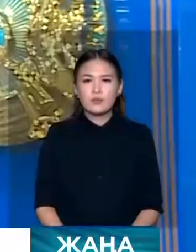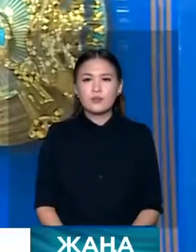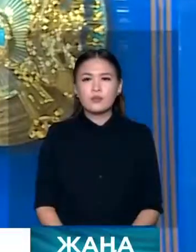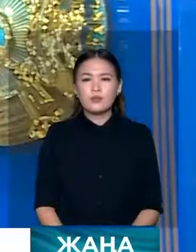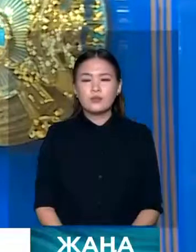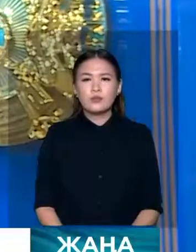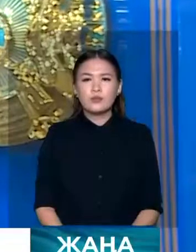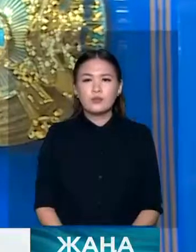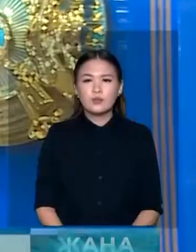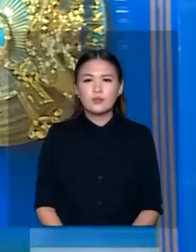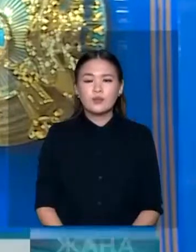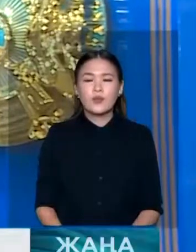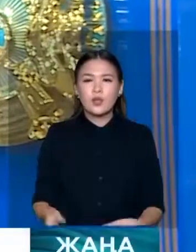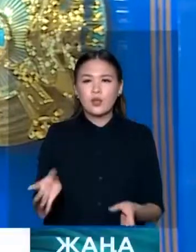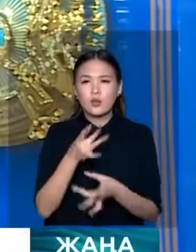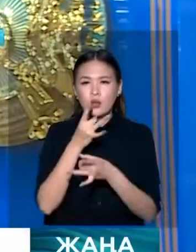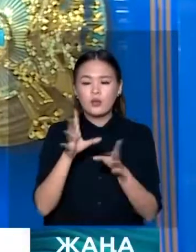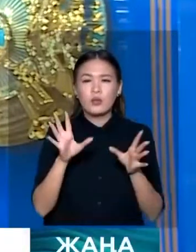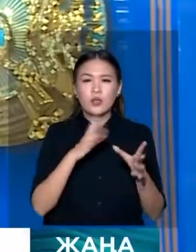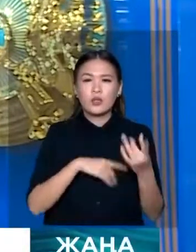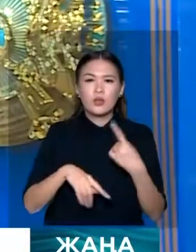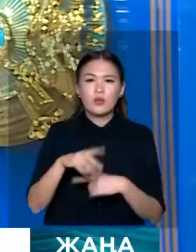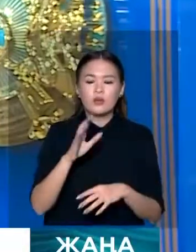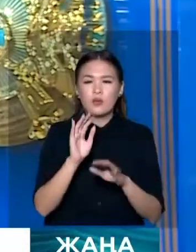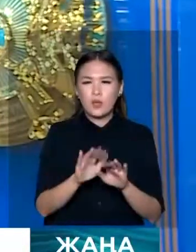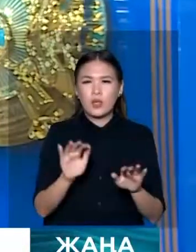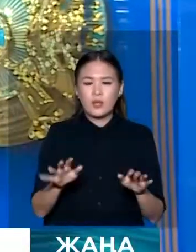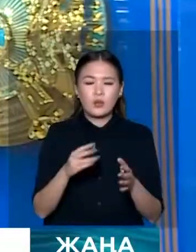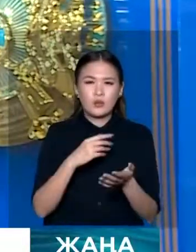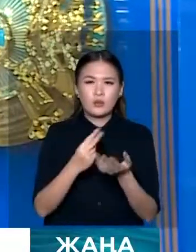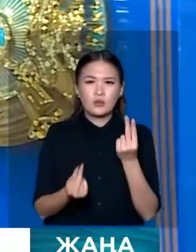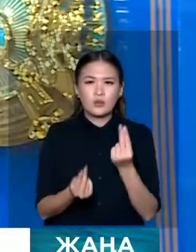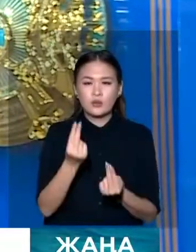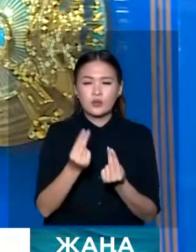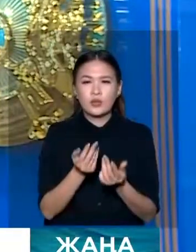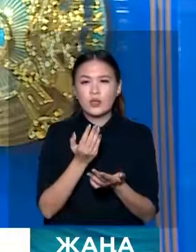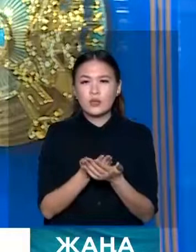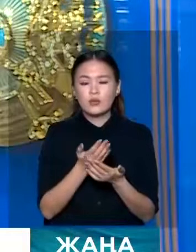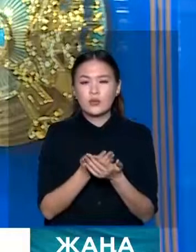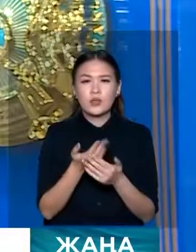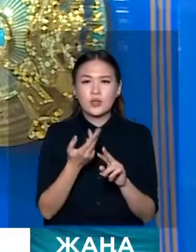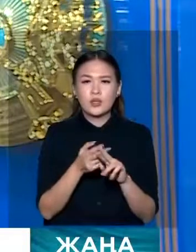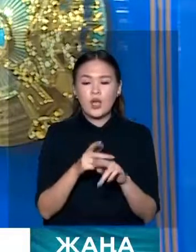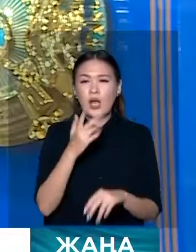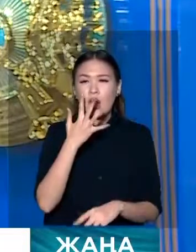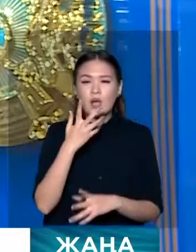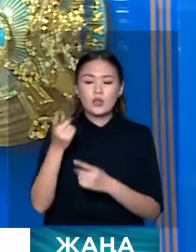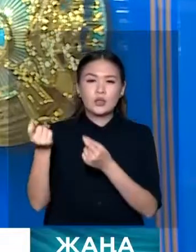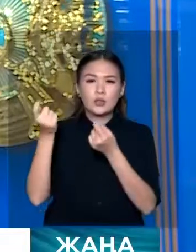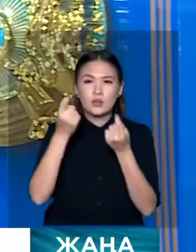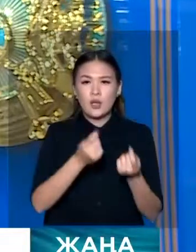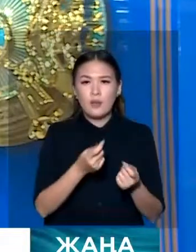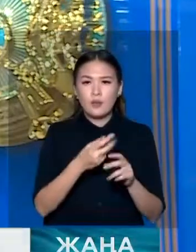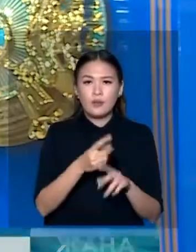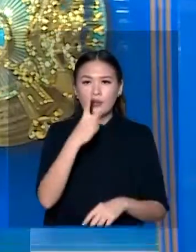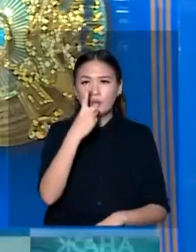Кез келген тауар. Мысалы, сіздің ойнайтын, кішкенай балаларыңыз ойнайтын ойыншықтар бойынша. Соларды, мысалы, шетелден алып келеді, оларға